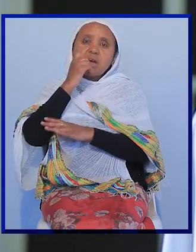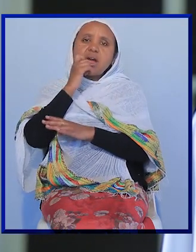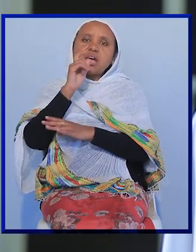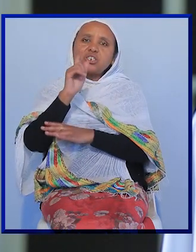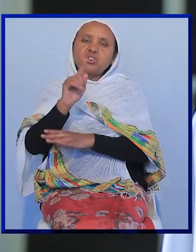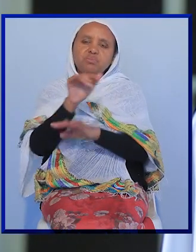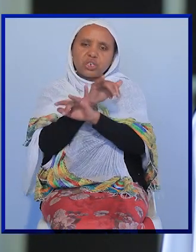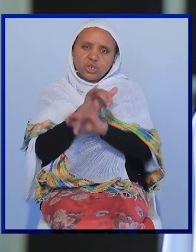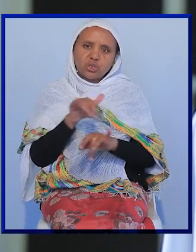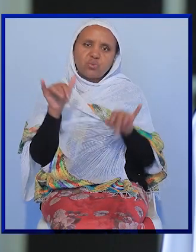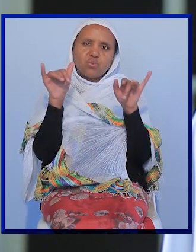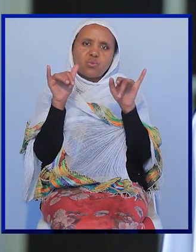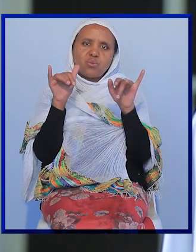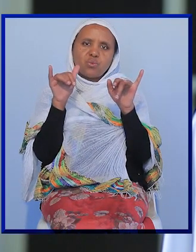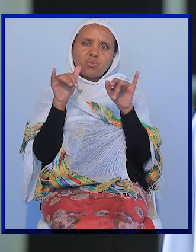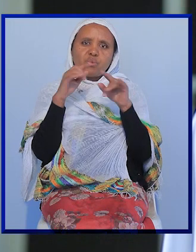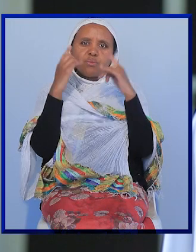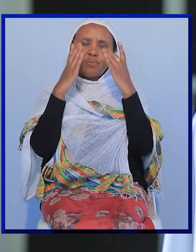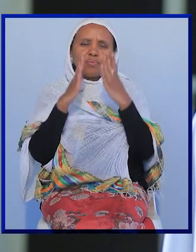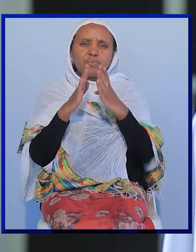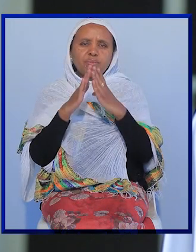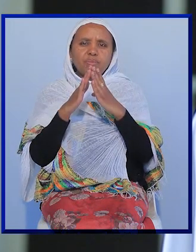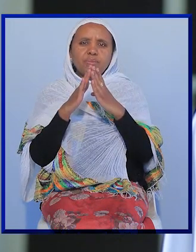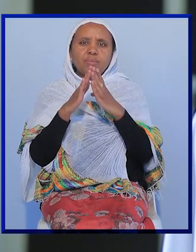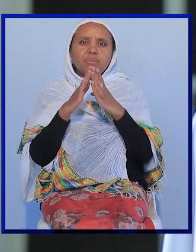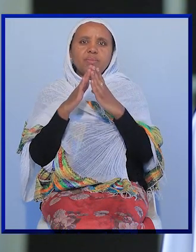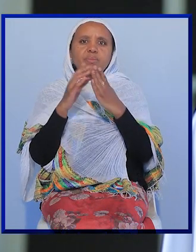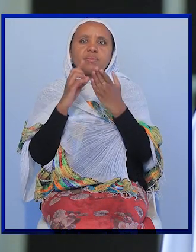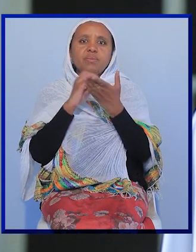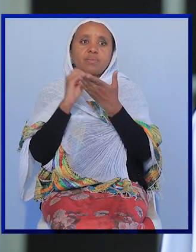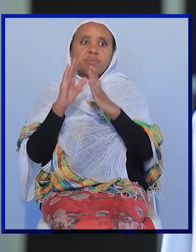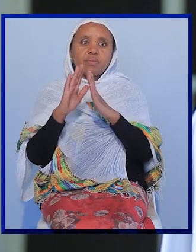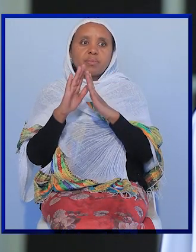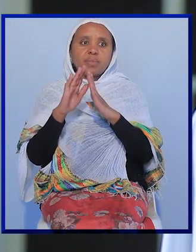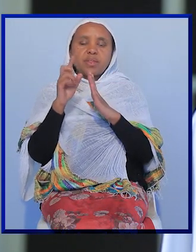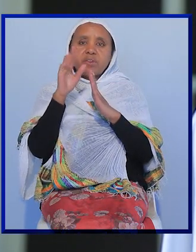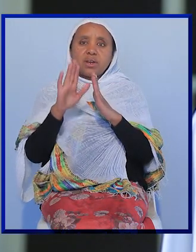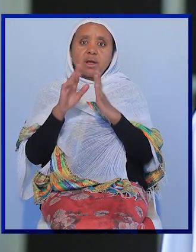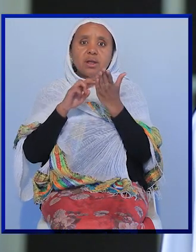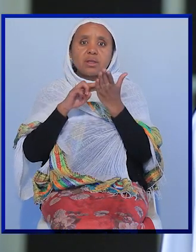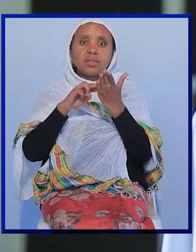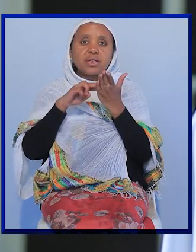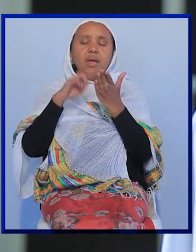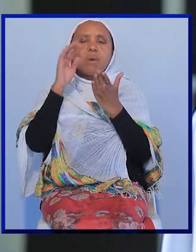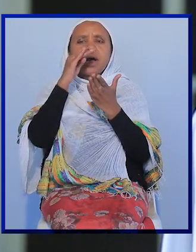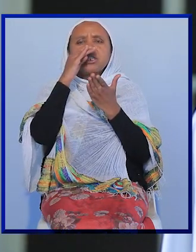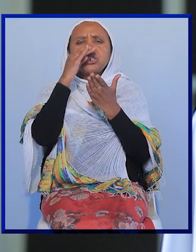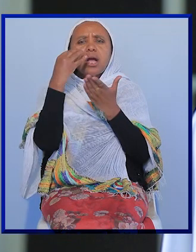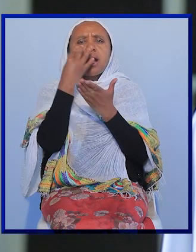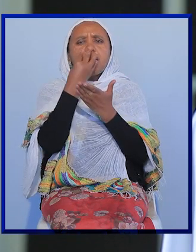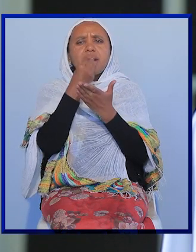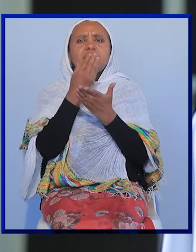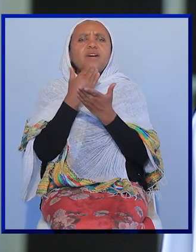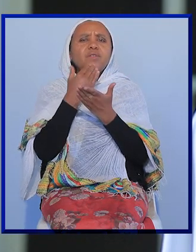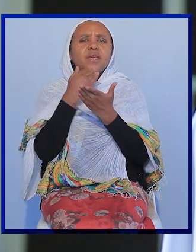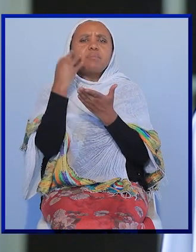አንቺም እንዲሁ በኃጢአቴ ላይ ድልን እቀዳጅ ዘንድ አድርግኝ ከፈርከሊሳ ይልቅ ማዛሽ የጣመ ማርያም